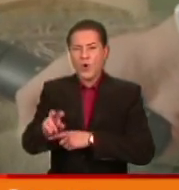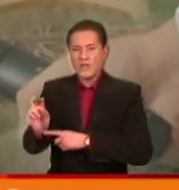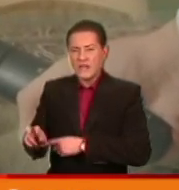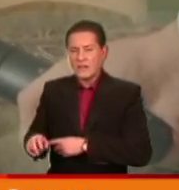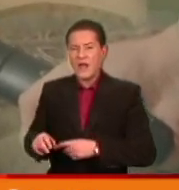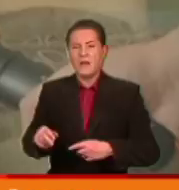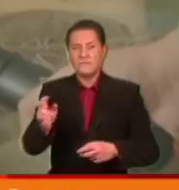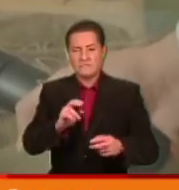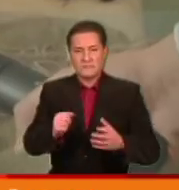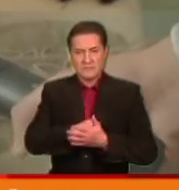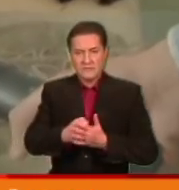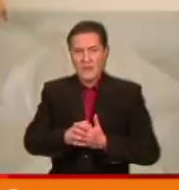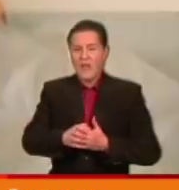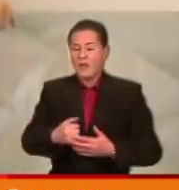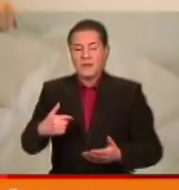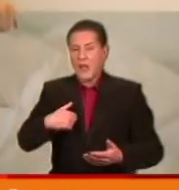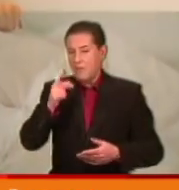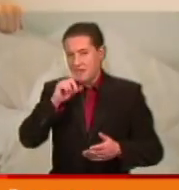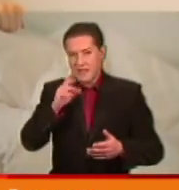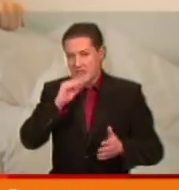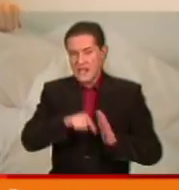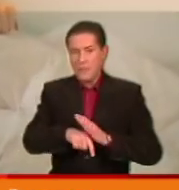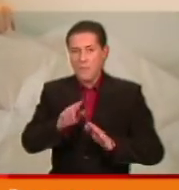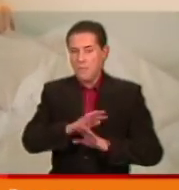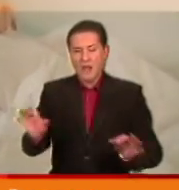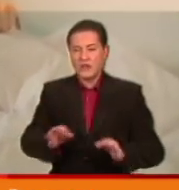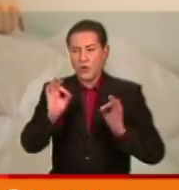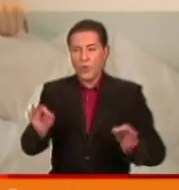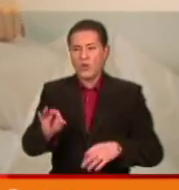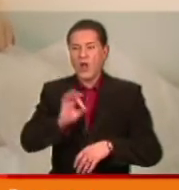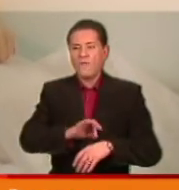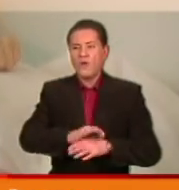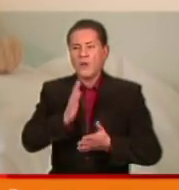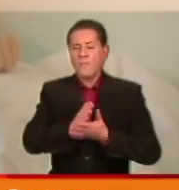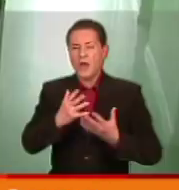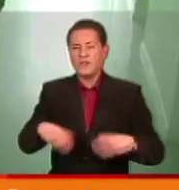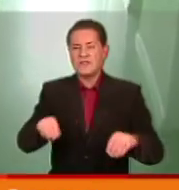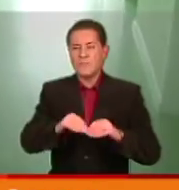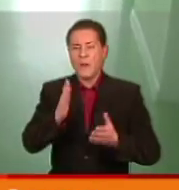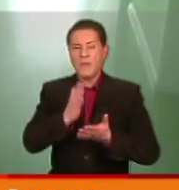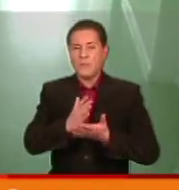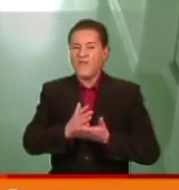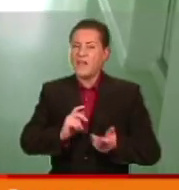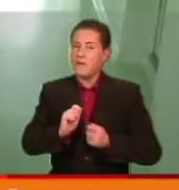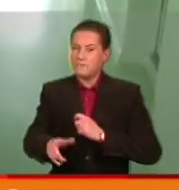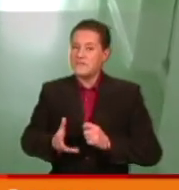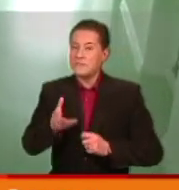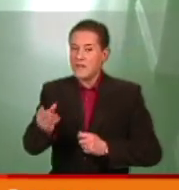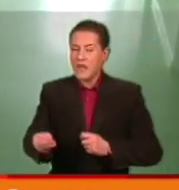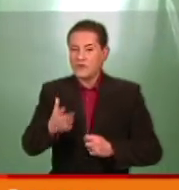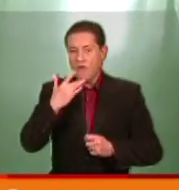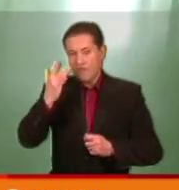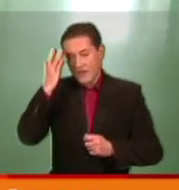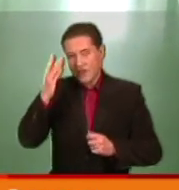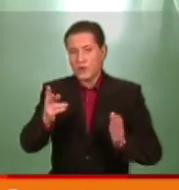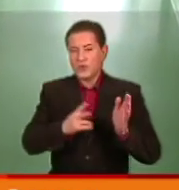так би я сюди не попав ніколи. І це при тому, що хворі, які мають сім'ї, за перебування в хоспісі сплачують. Улітку приблизно 7